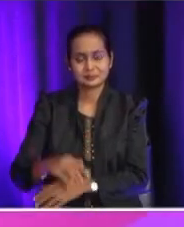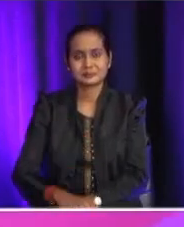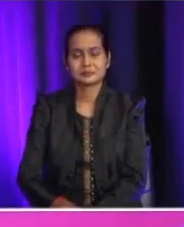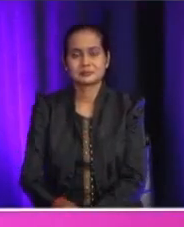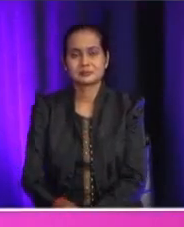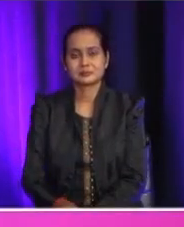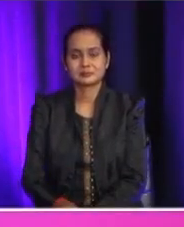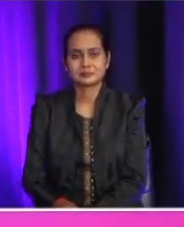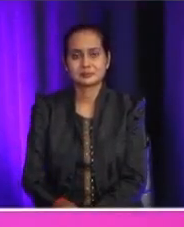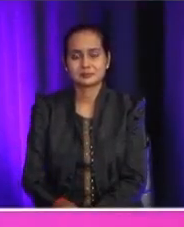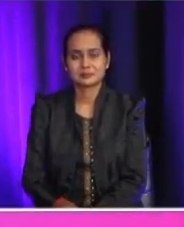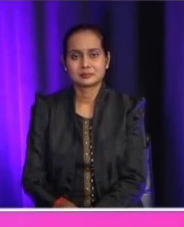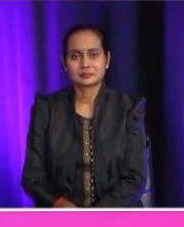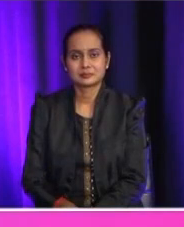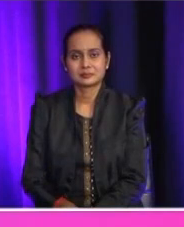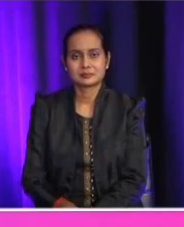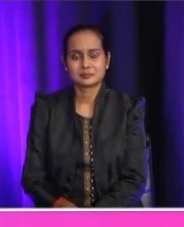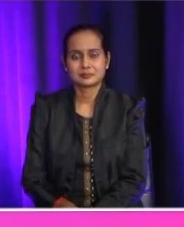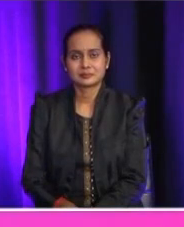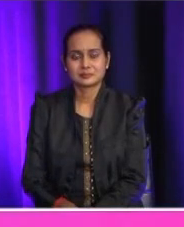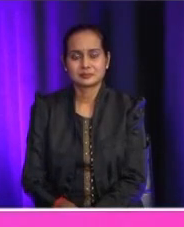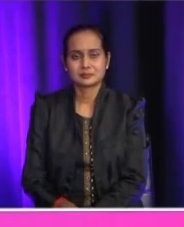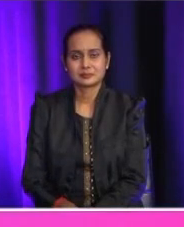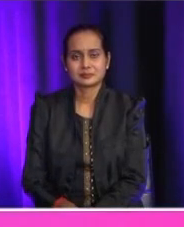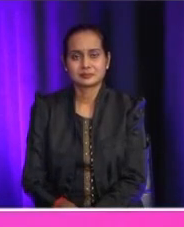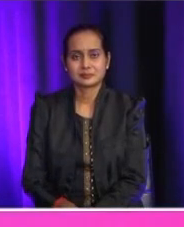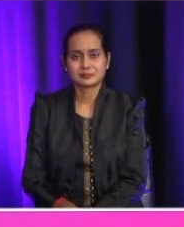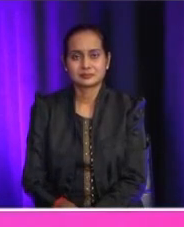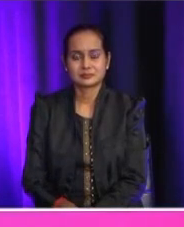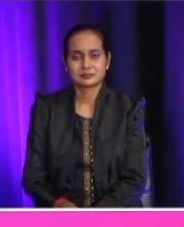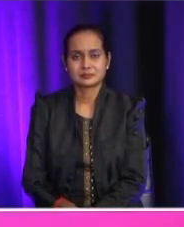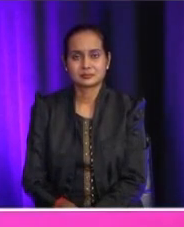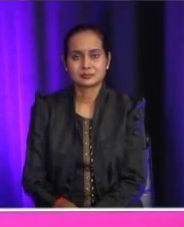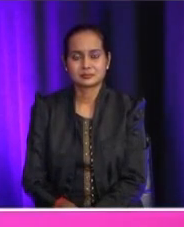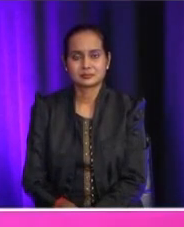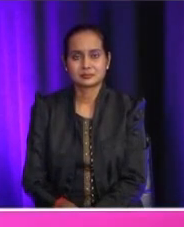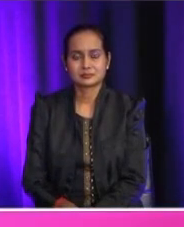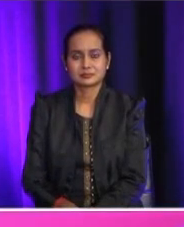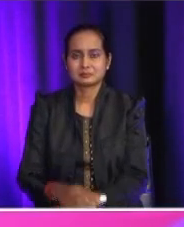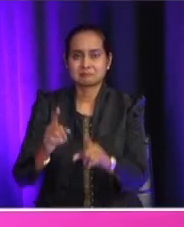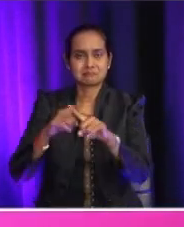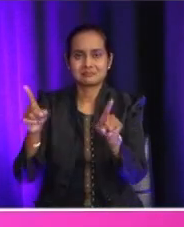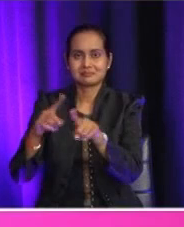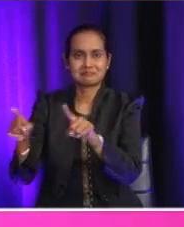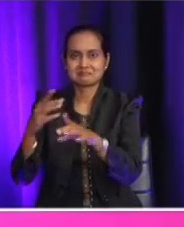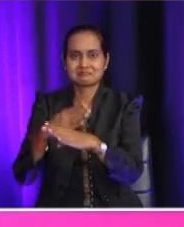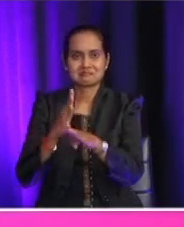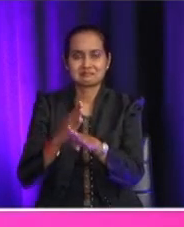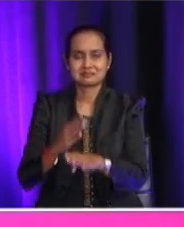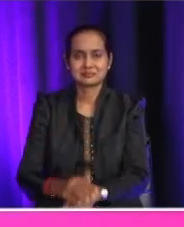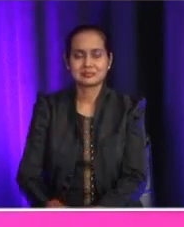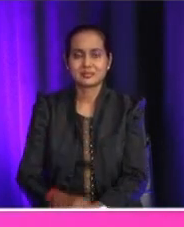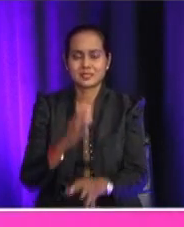Jadi? Yang satu tu lain bentuknya dan lagi satu pun bentuknya agak berbeza juga, Cikgu kan? Jadi kalau